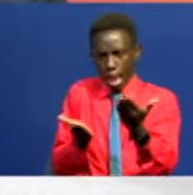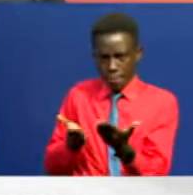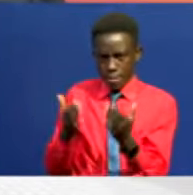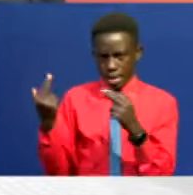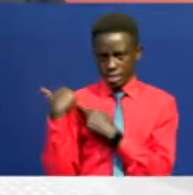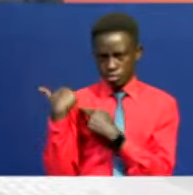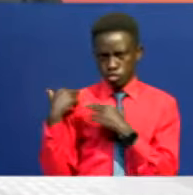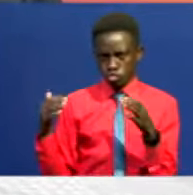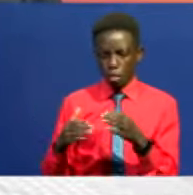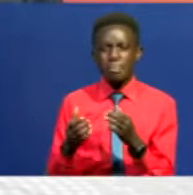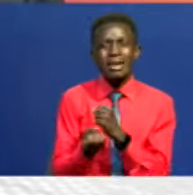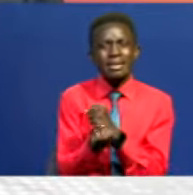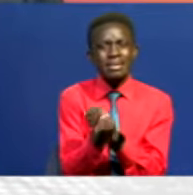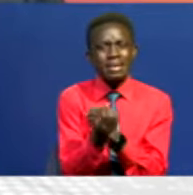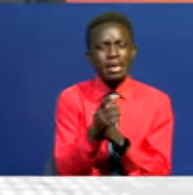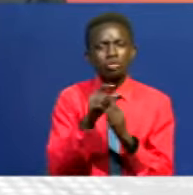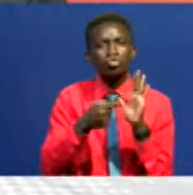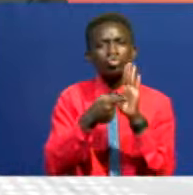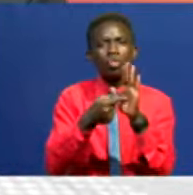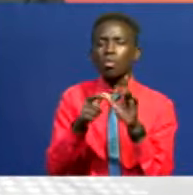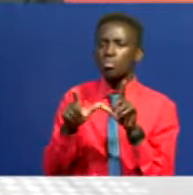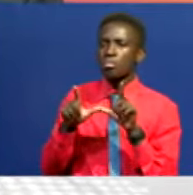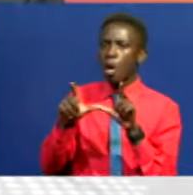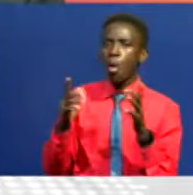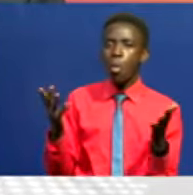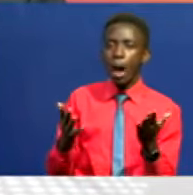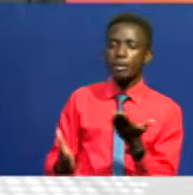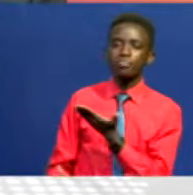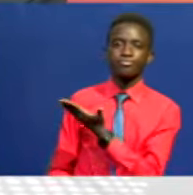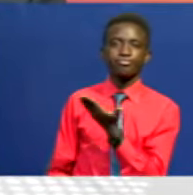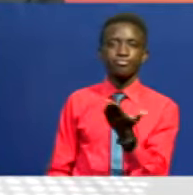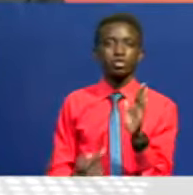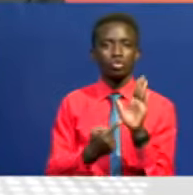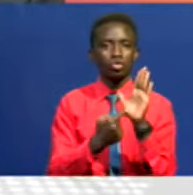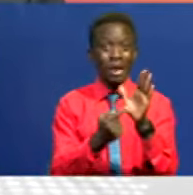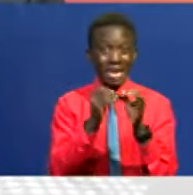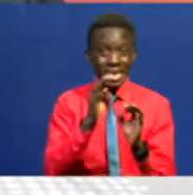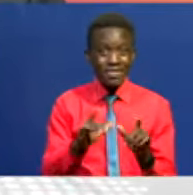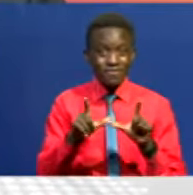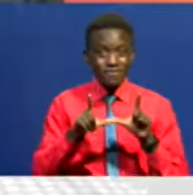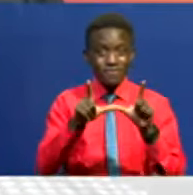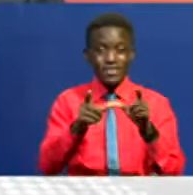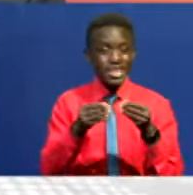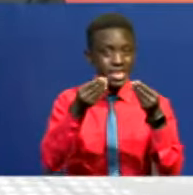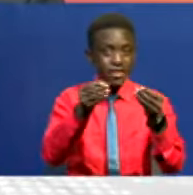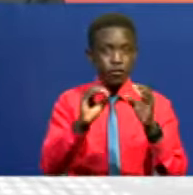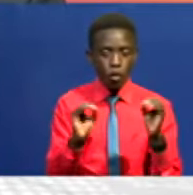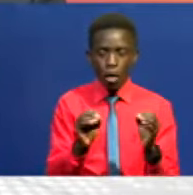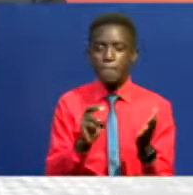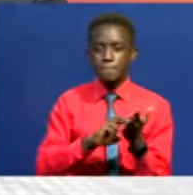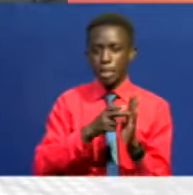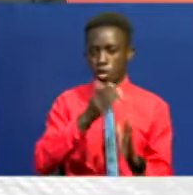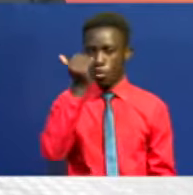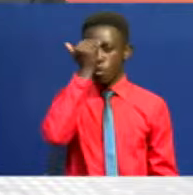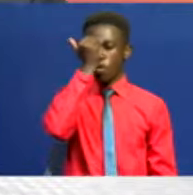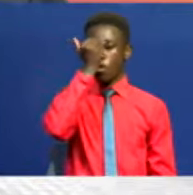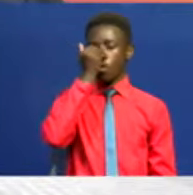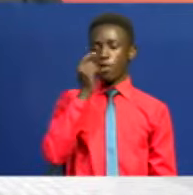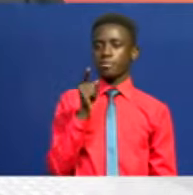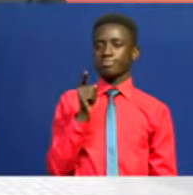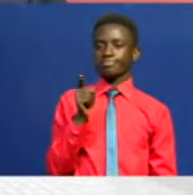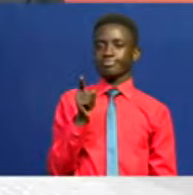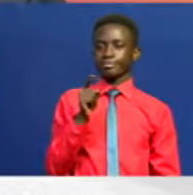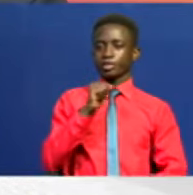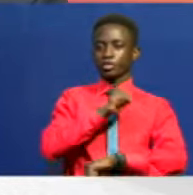wakuonyeshe vyeti ambavyo hiyo shule iko nayo. Na usipopewa cheti, hiyo ni one indication kwamba hicho ni chuo ambacho ni